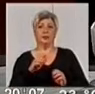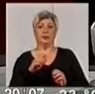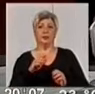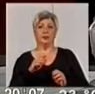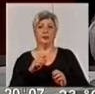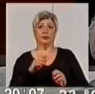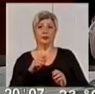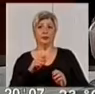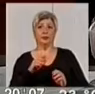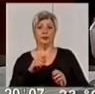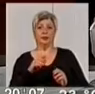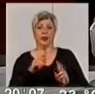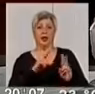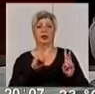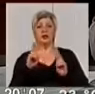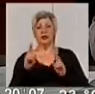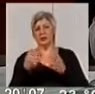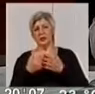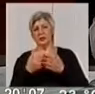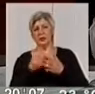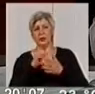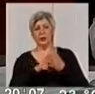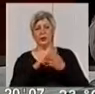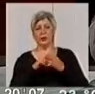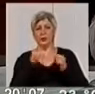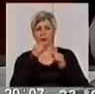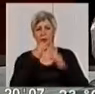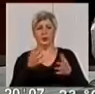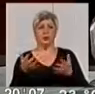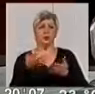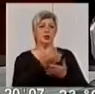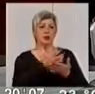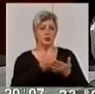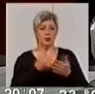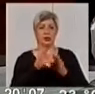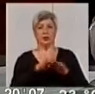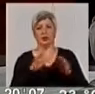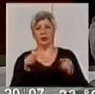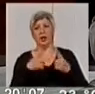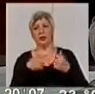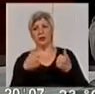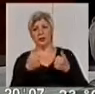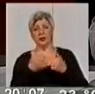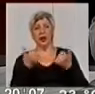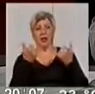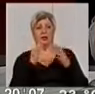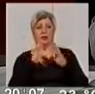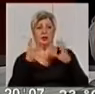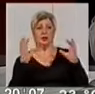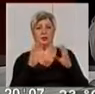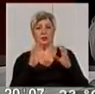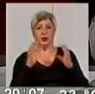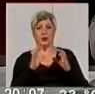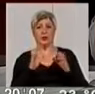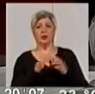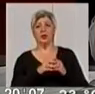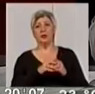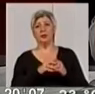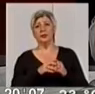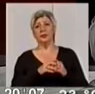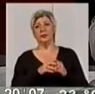набрав там дітей чи щось таке, або ж не зміг організувати. Тому для збереження мережі